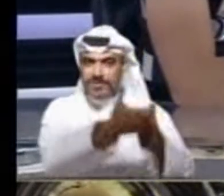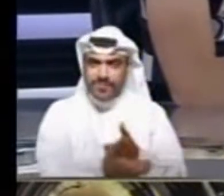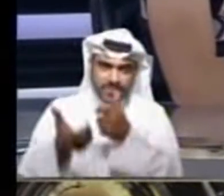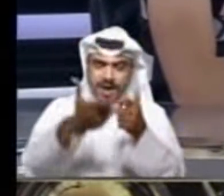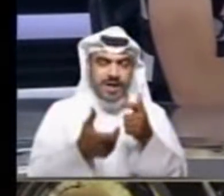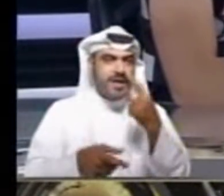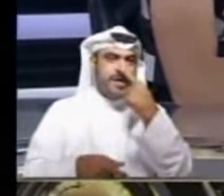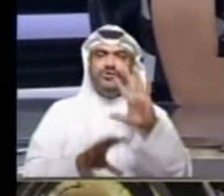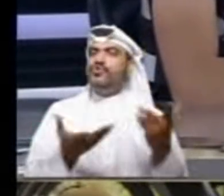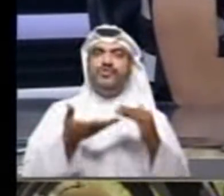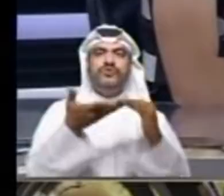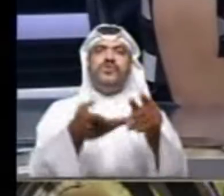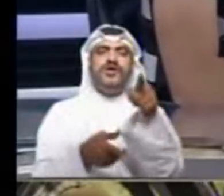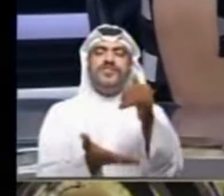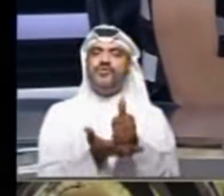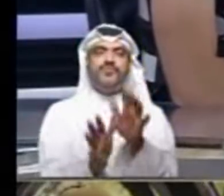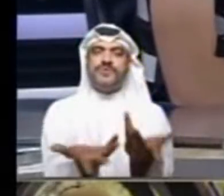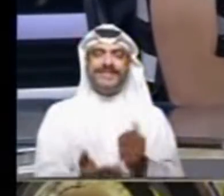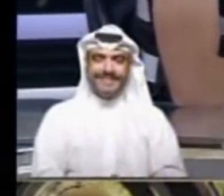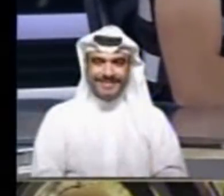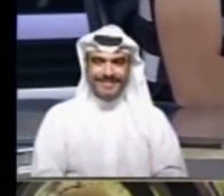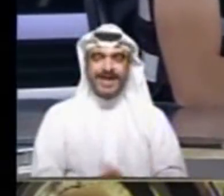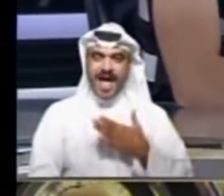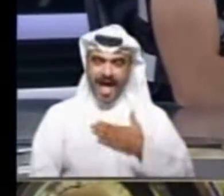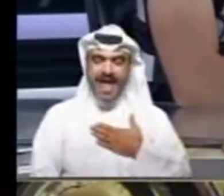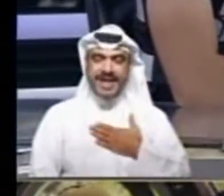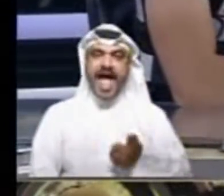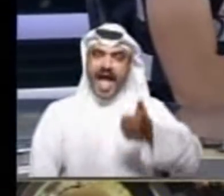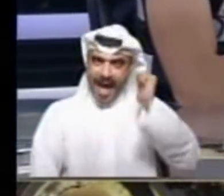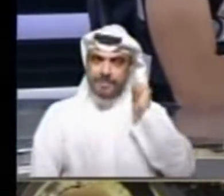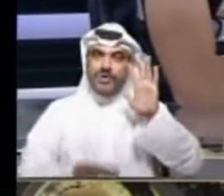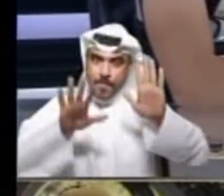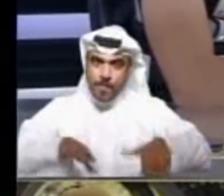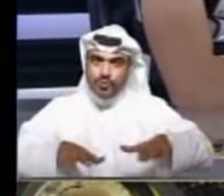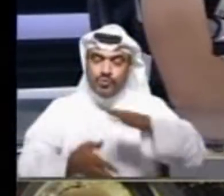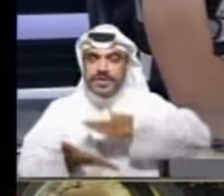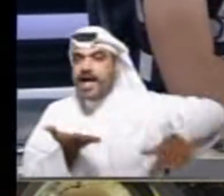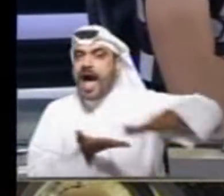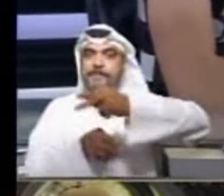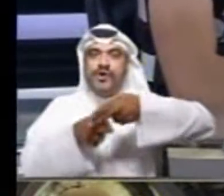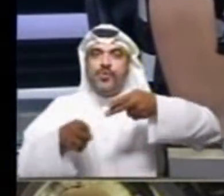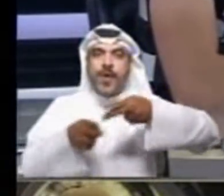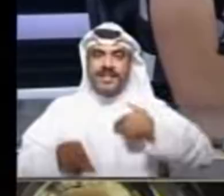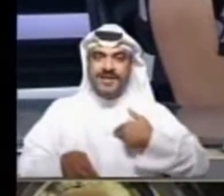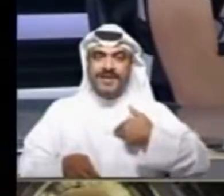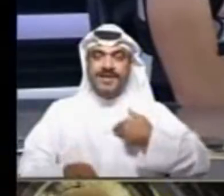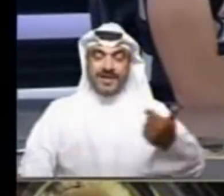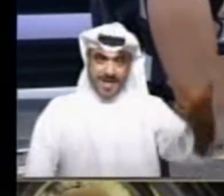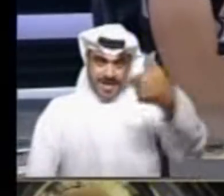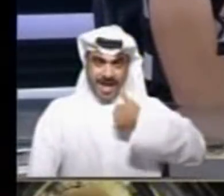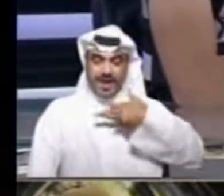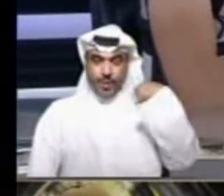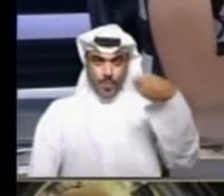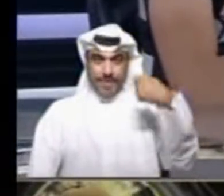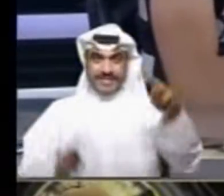الاطفاء، ما الدور المناط بكم كفريق تطوعي؟ يعني احنا مثلا امس كنا متواجدين في جميع المناطق، يا لون مثلا مدير حتى وزير